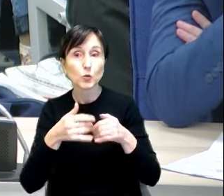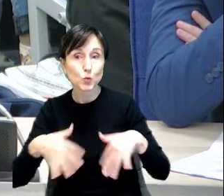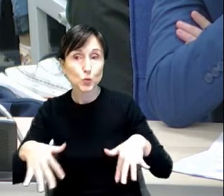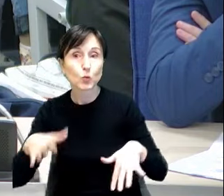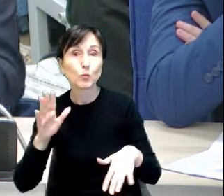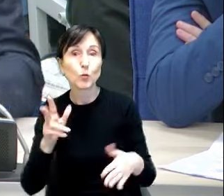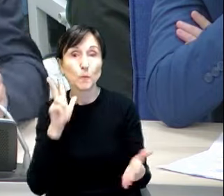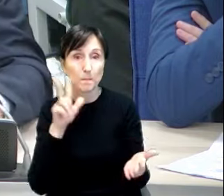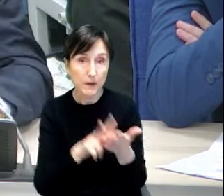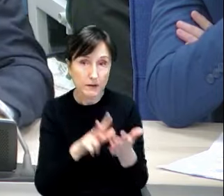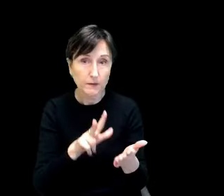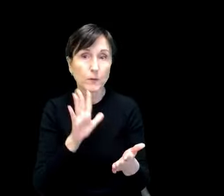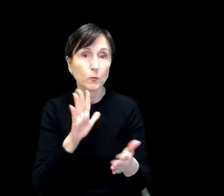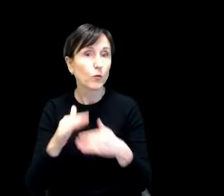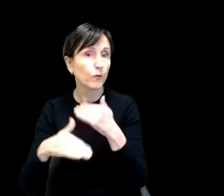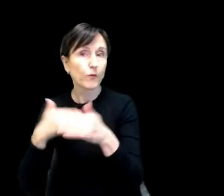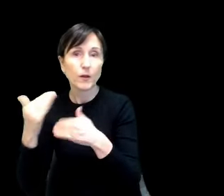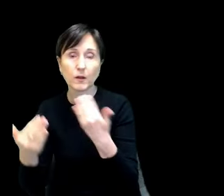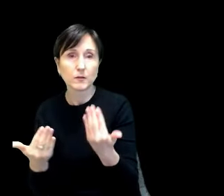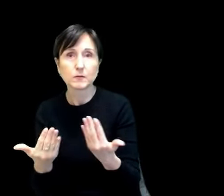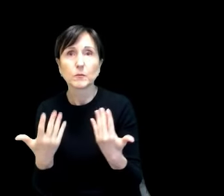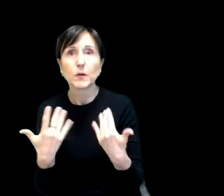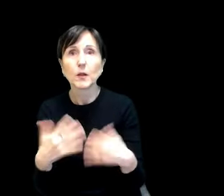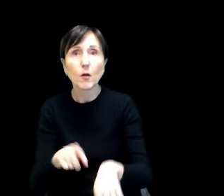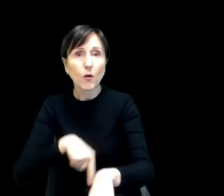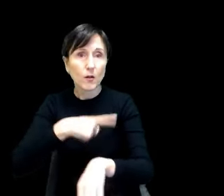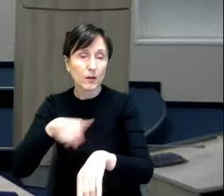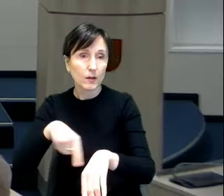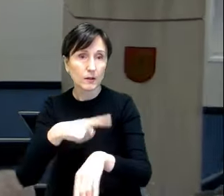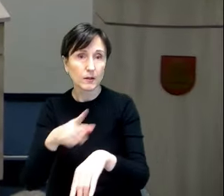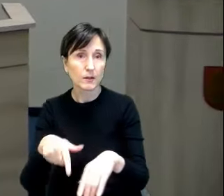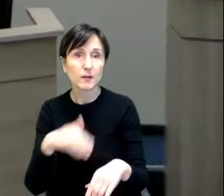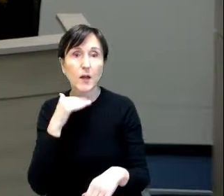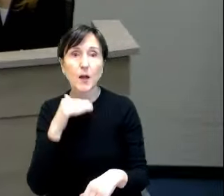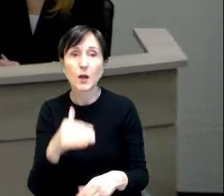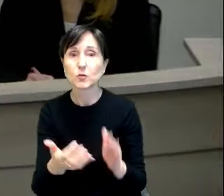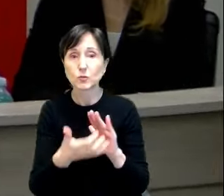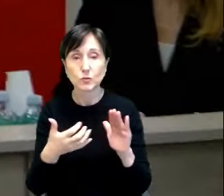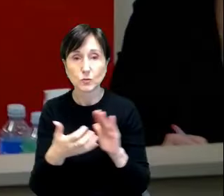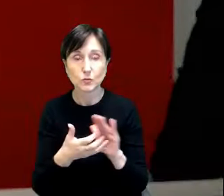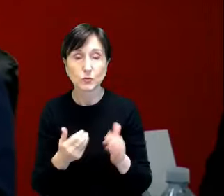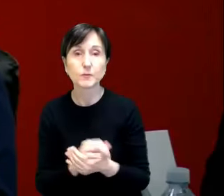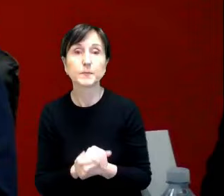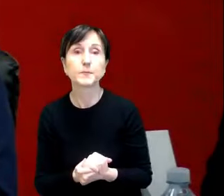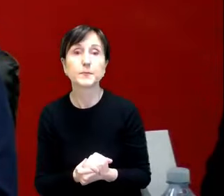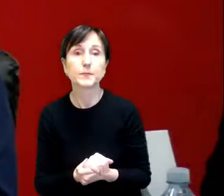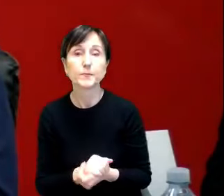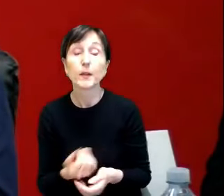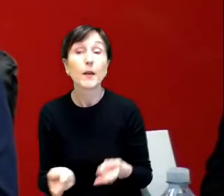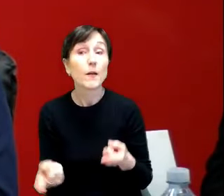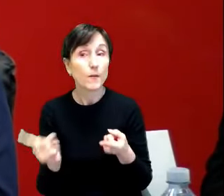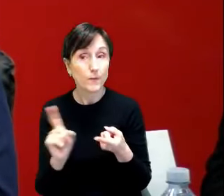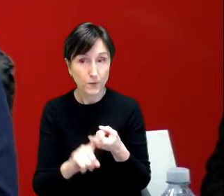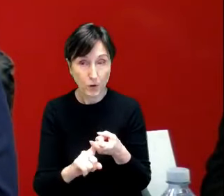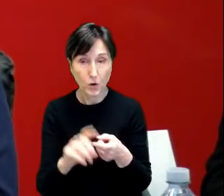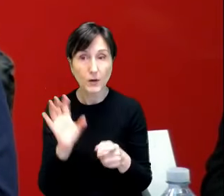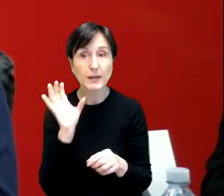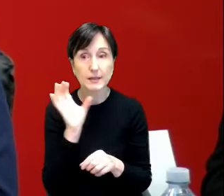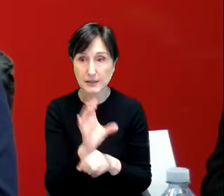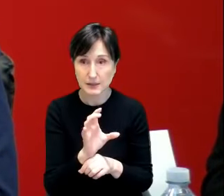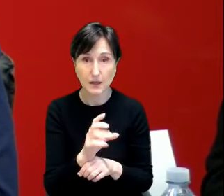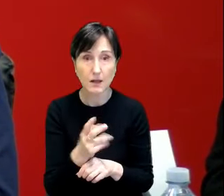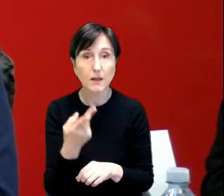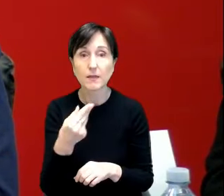kalbu tas procesas labai ilgas irra nekonkretu a proceso ilgumas priklauso nuo įstatymo ne nuo vieno arba kito